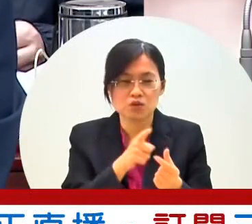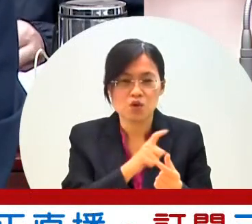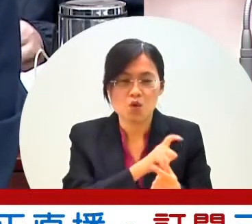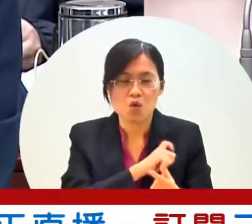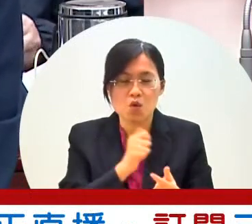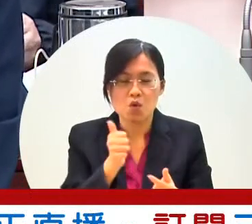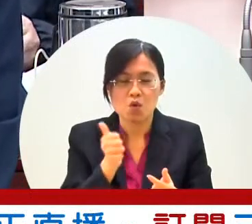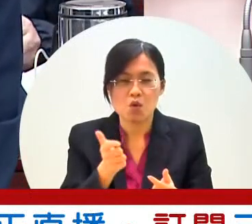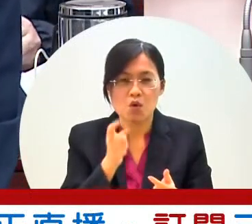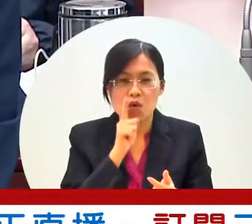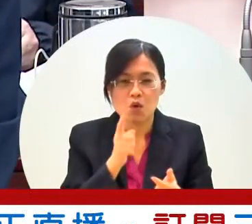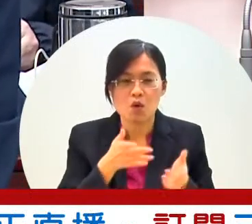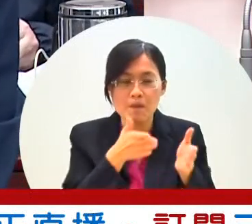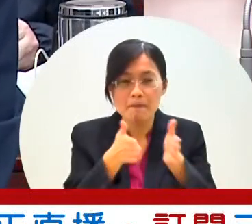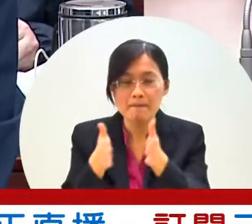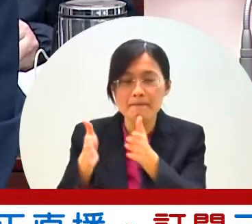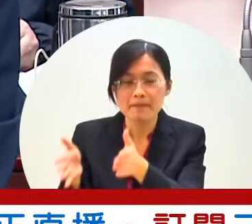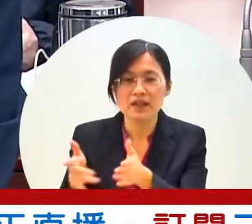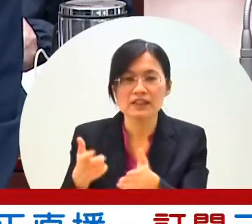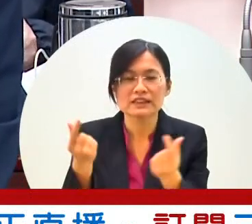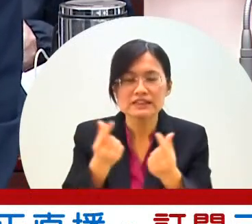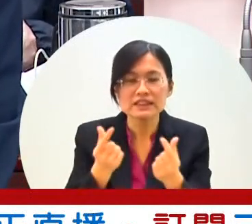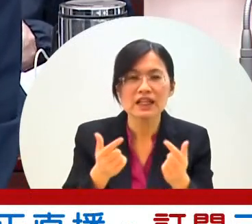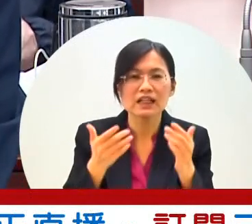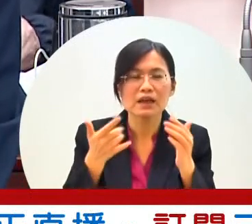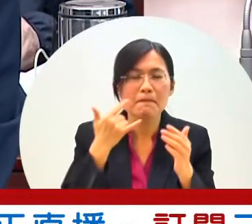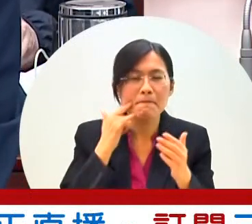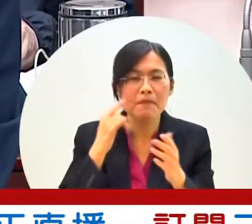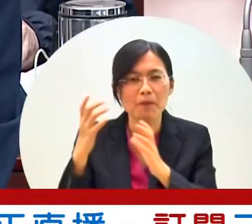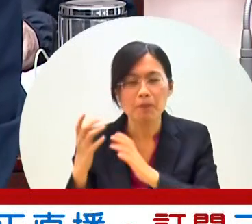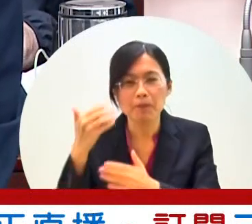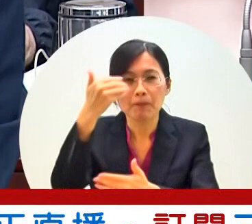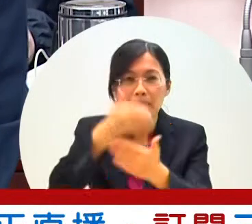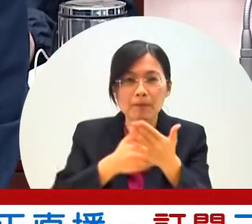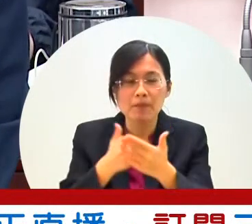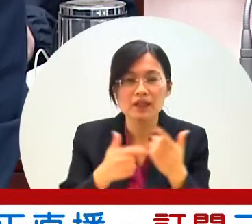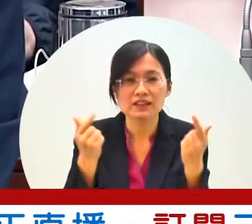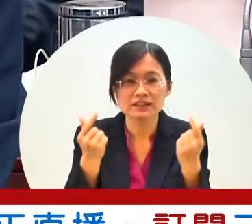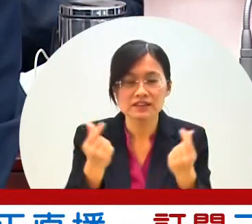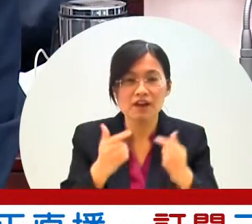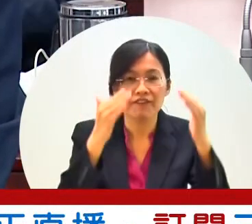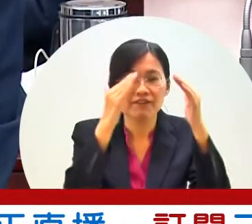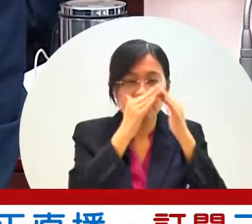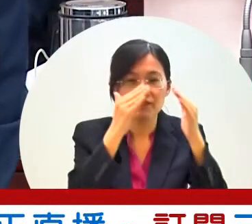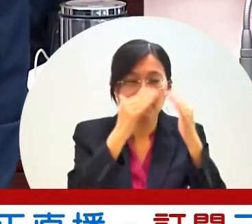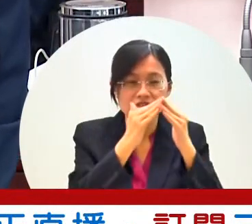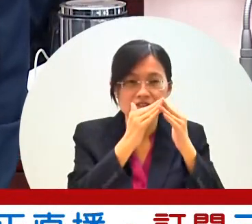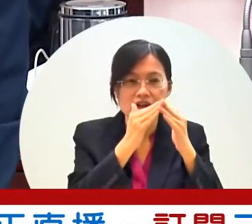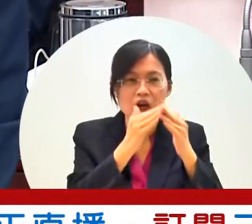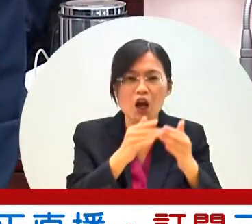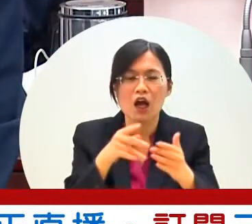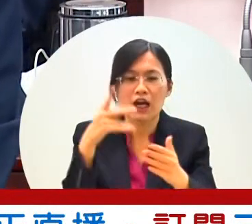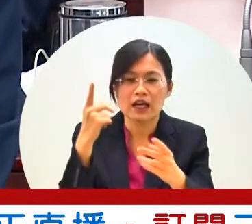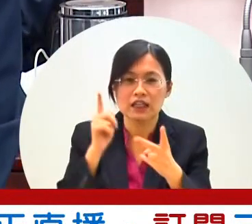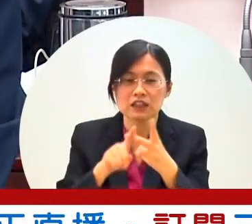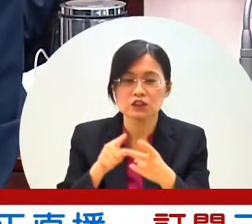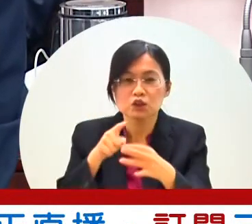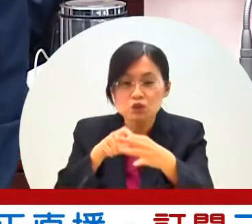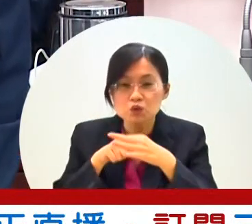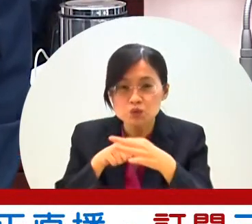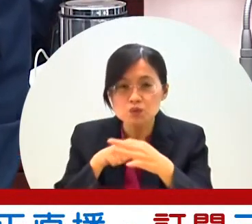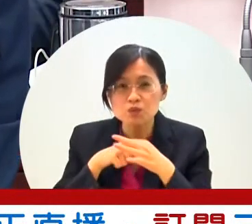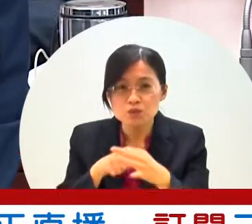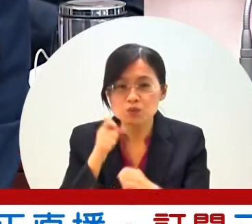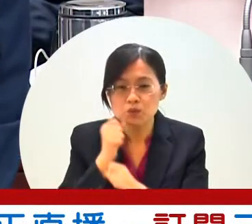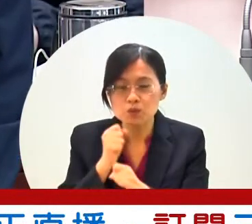的负担，包括说房屋住宅他的收入，那以及在各